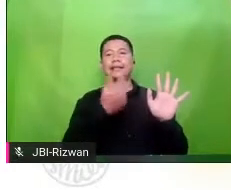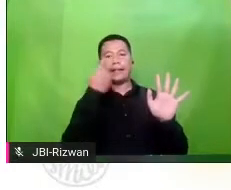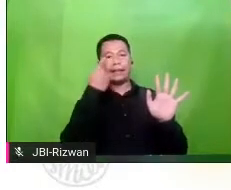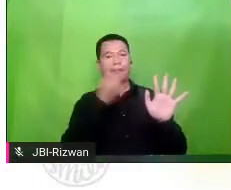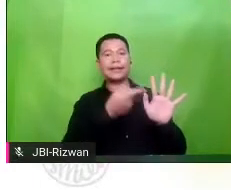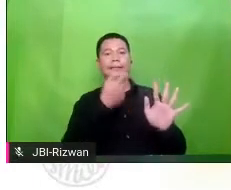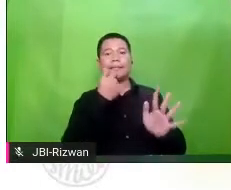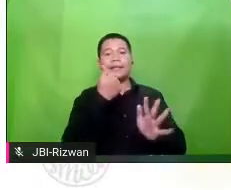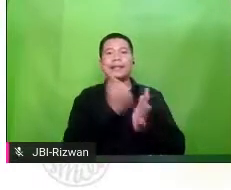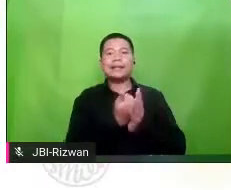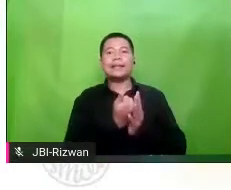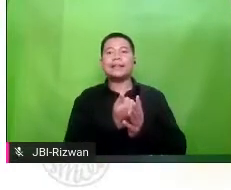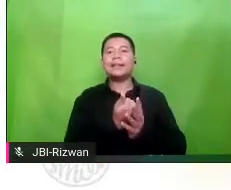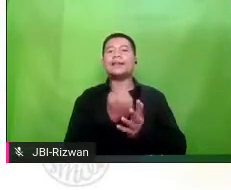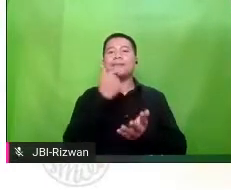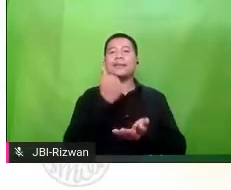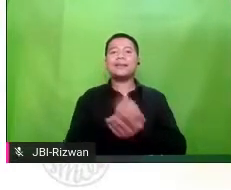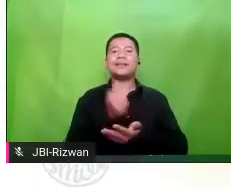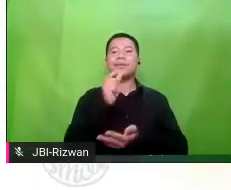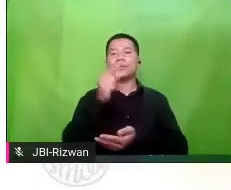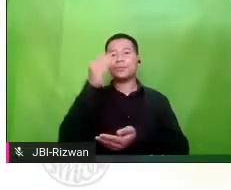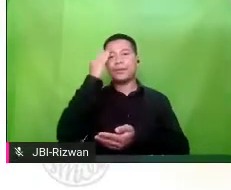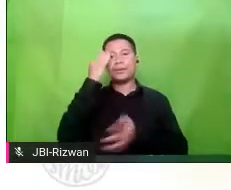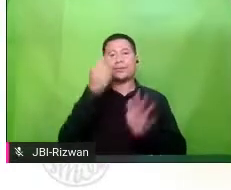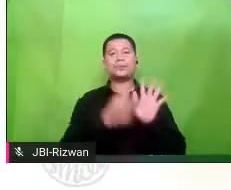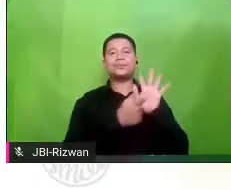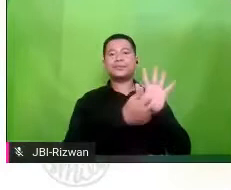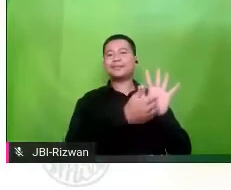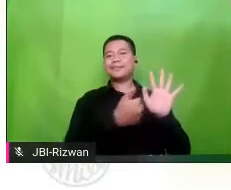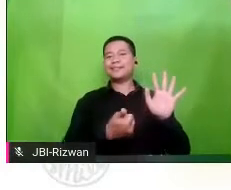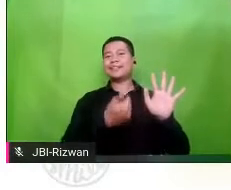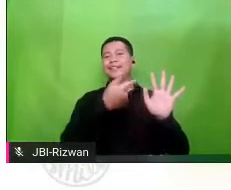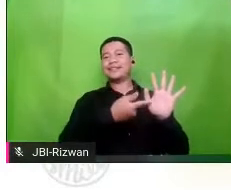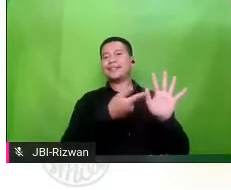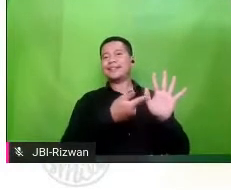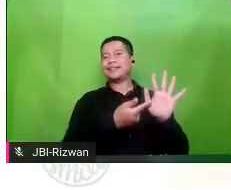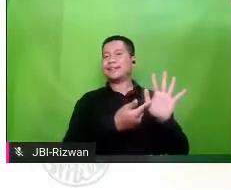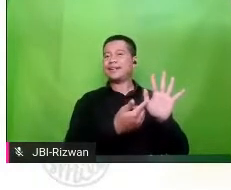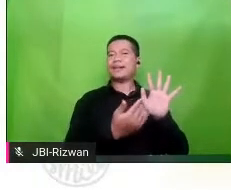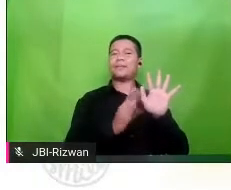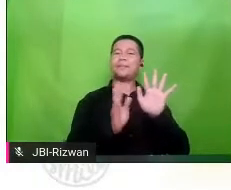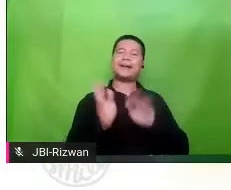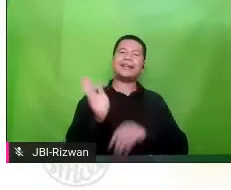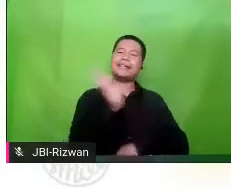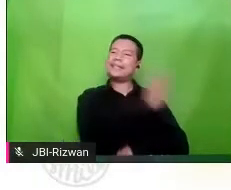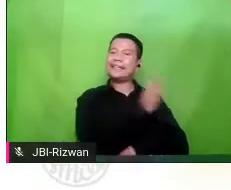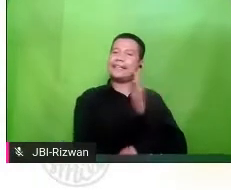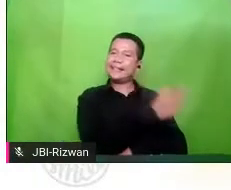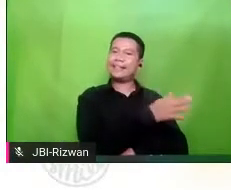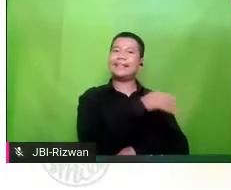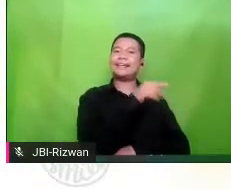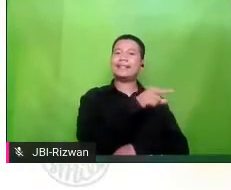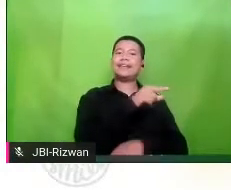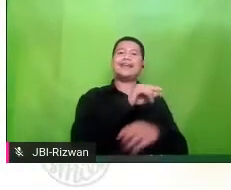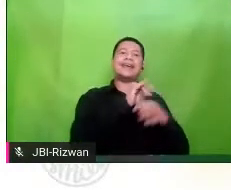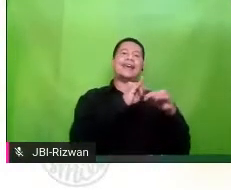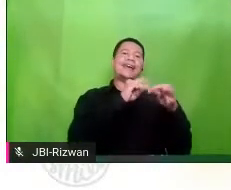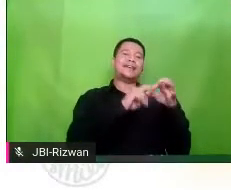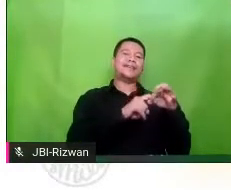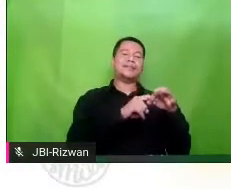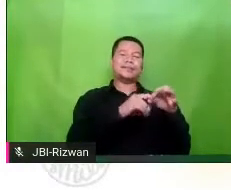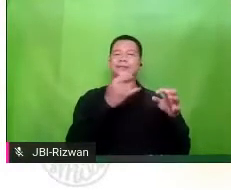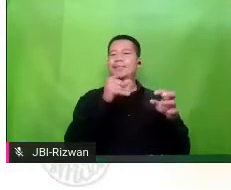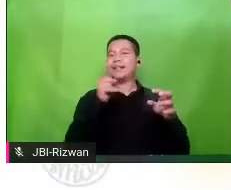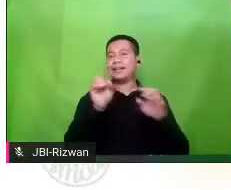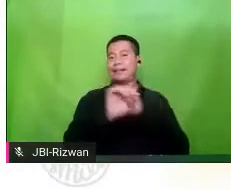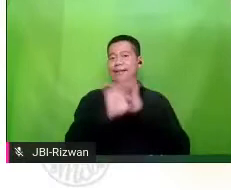kita mengetahui, slide berikutnya ini memperlihatkan paling kiri adalah rentang IQ seperti klasifikasi tadi, tetapi